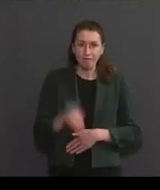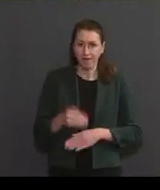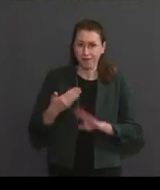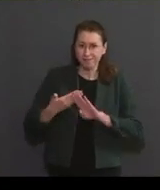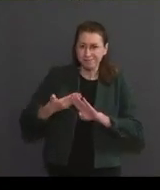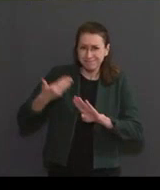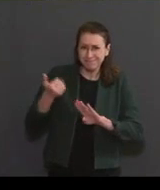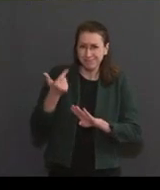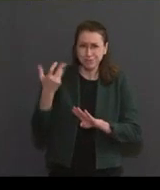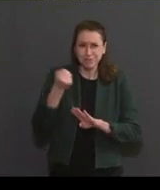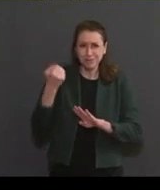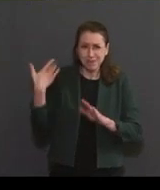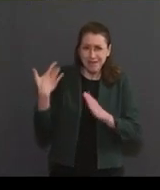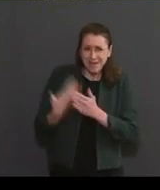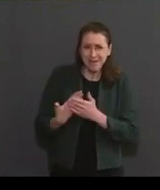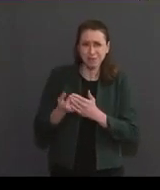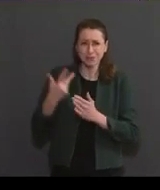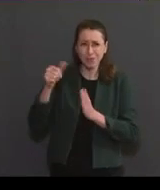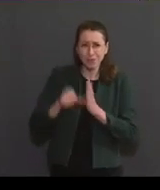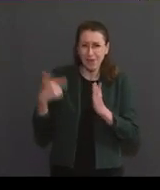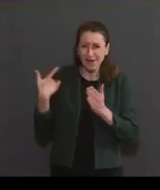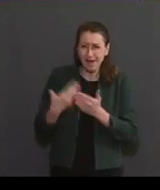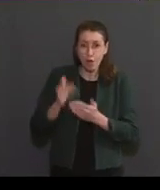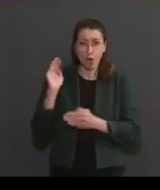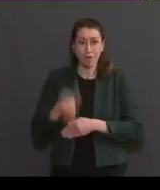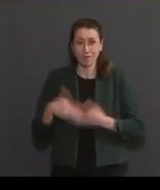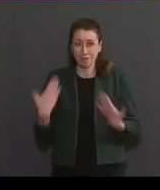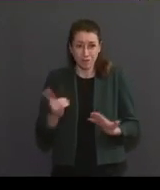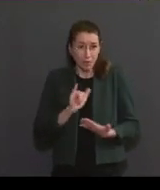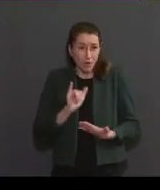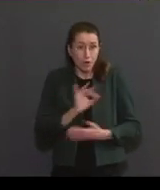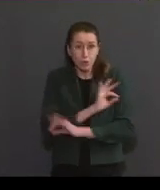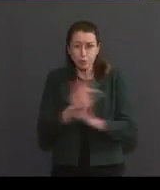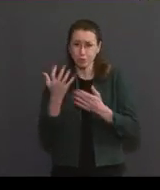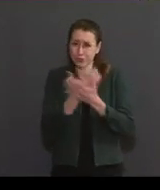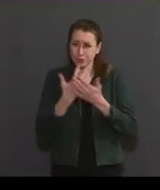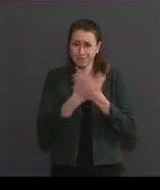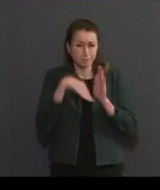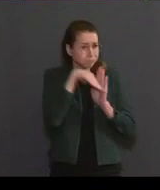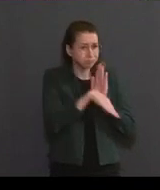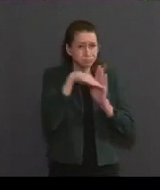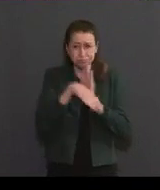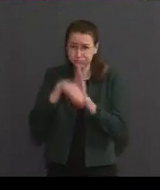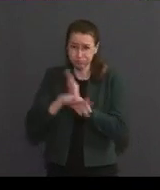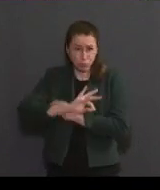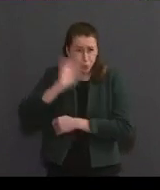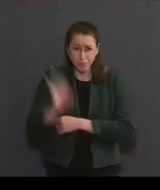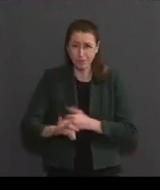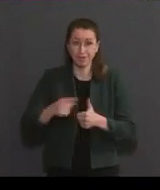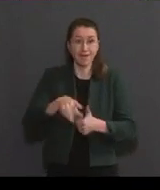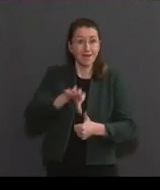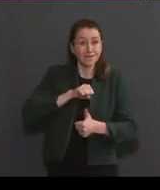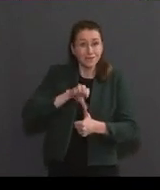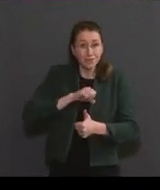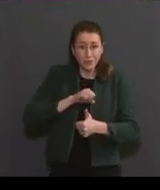les indicateurs sont effectivement dans la bonne direction, c'est-à-dire sont en baisse. Aussi bien le nombre d'infections que le nombre